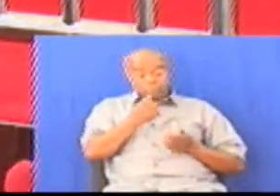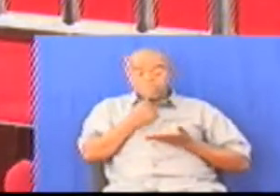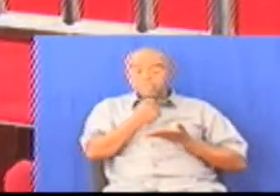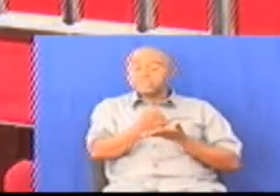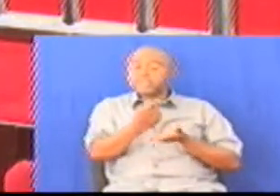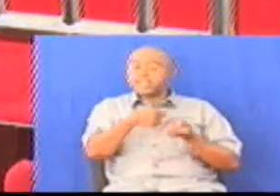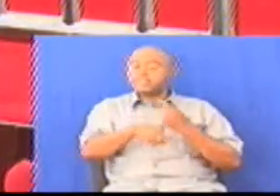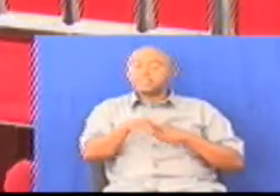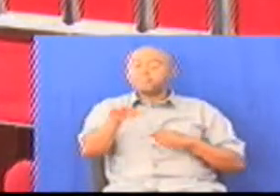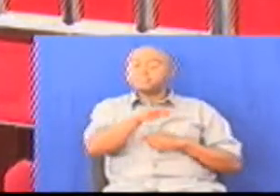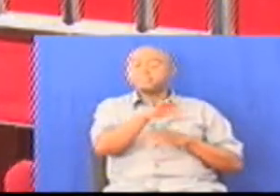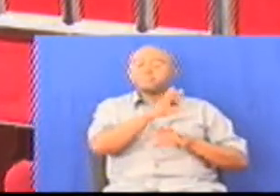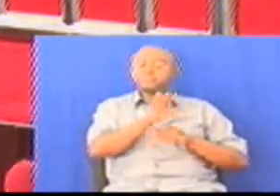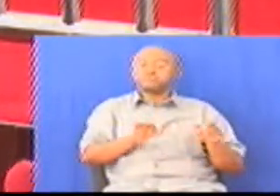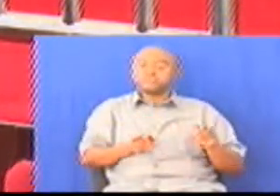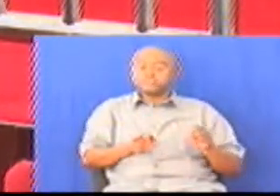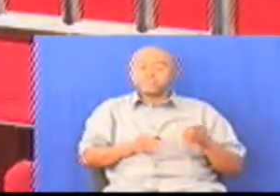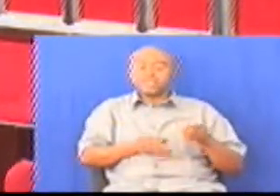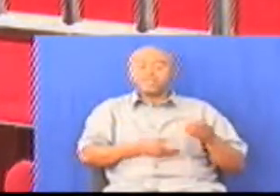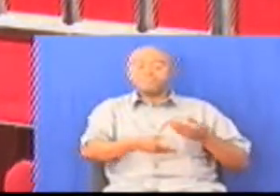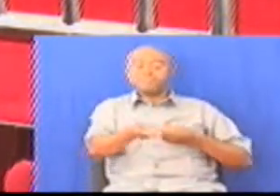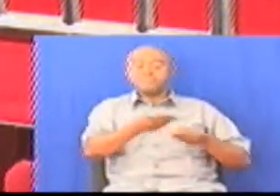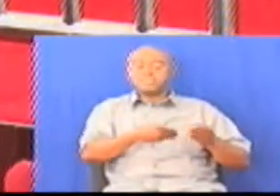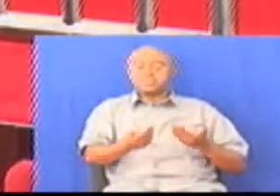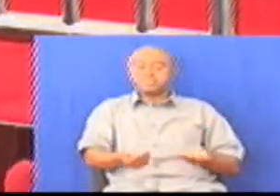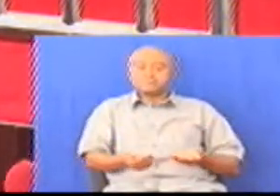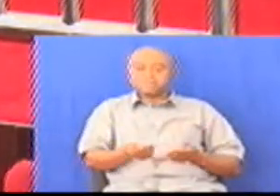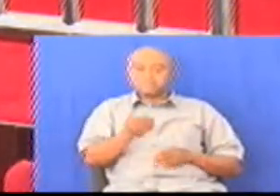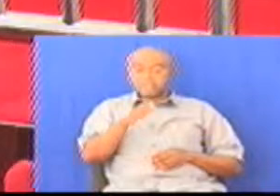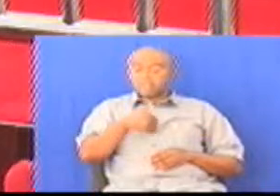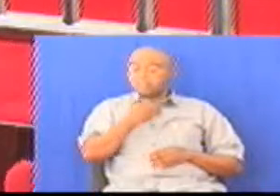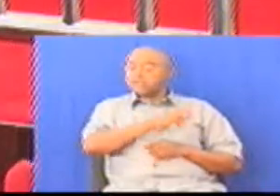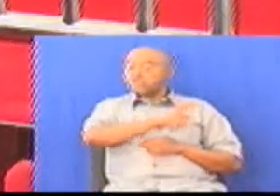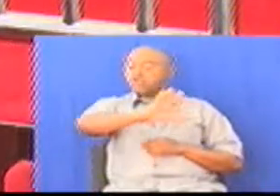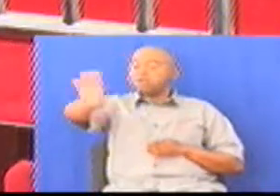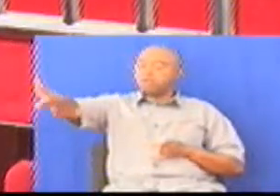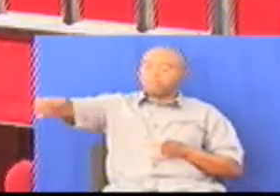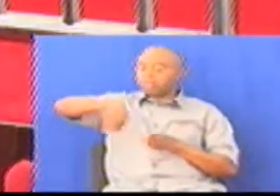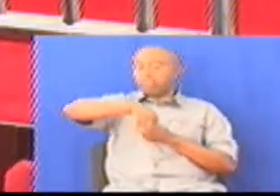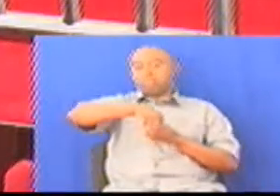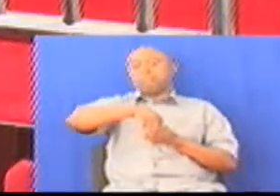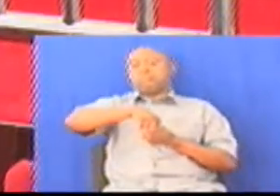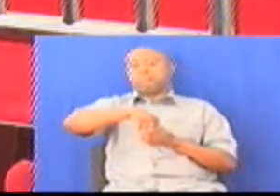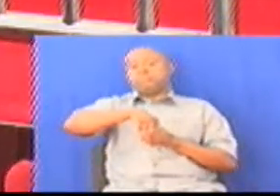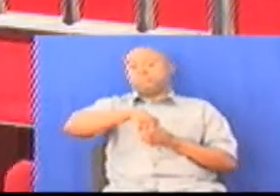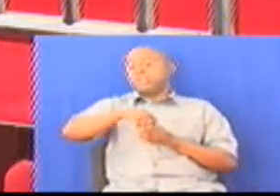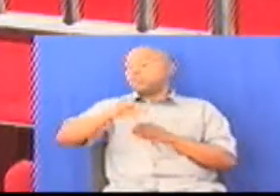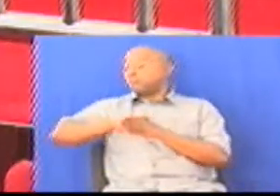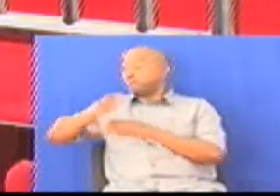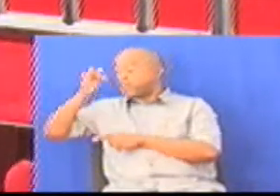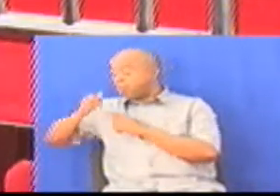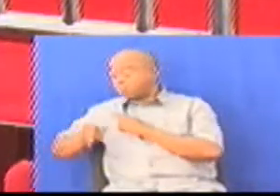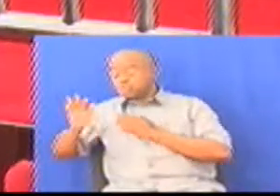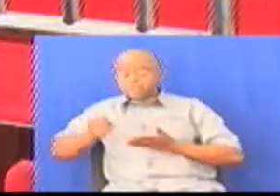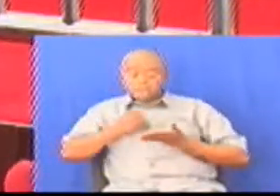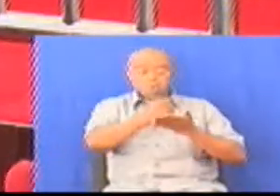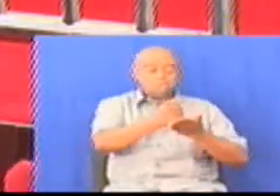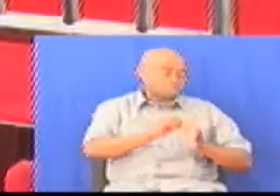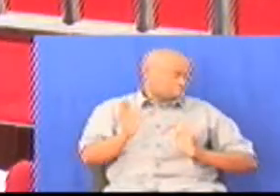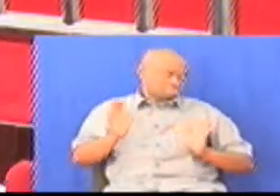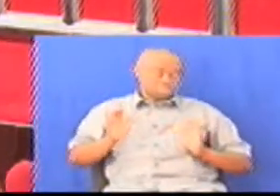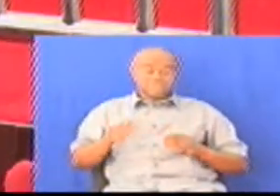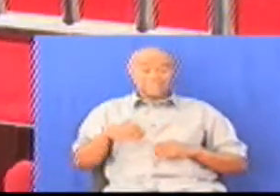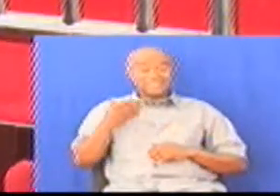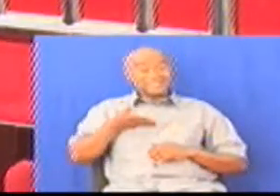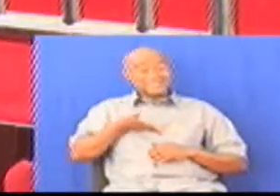kwenye mazingira mazuri ya kibiashara badala ya kujumulisha yote kwa upande mmoja. Na swala hili serikali